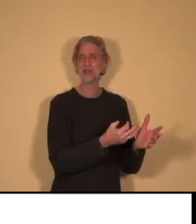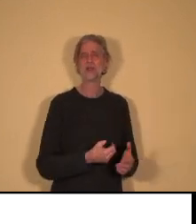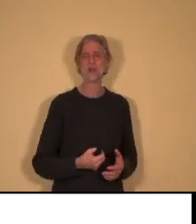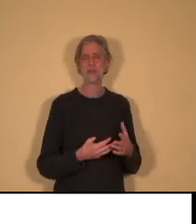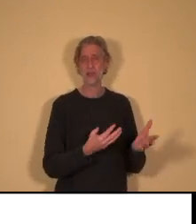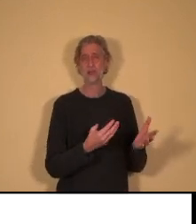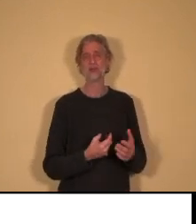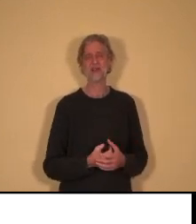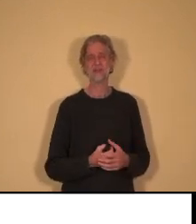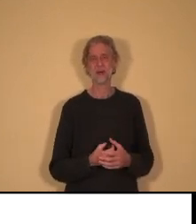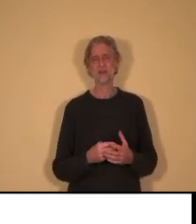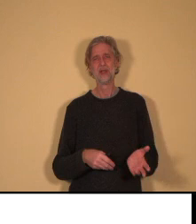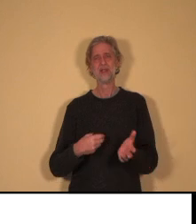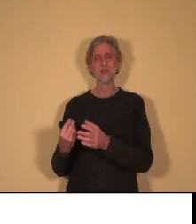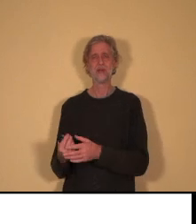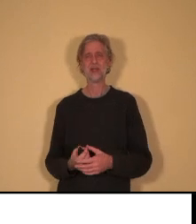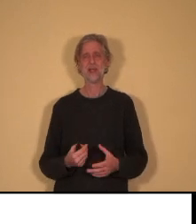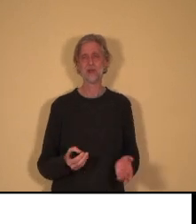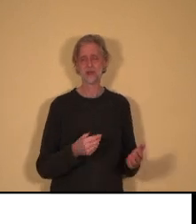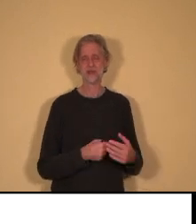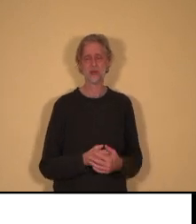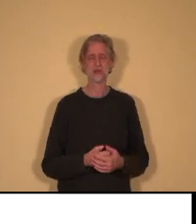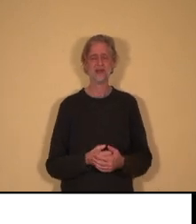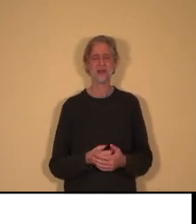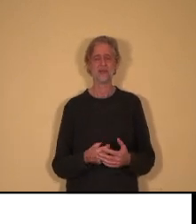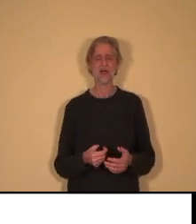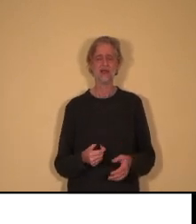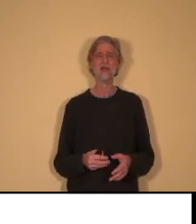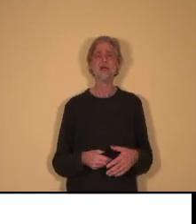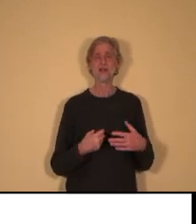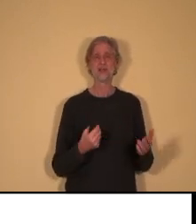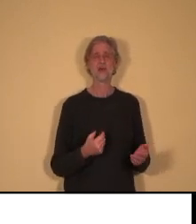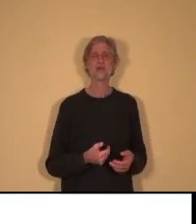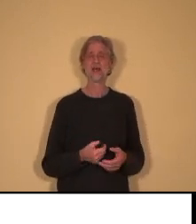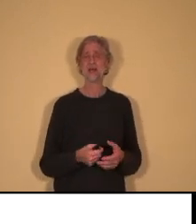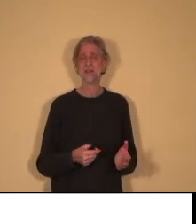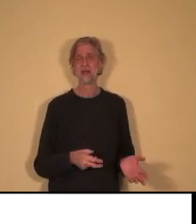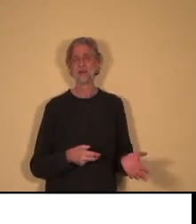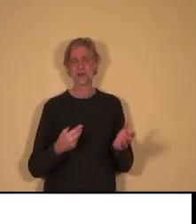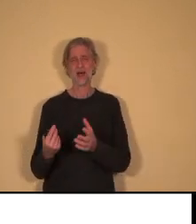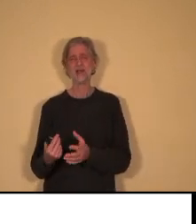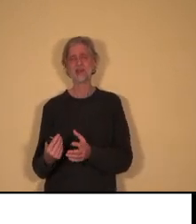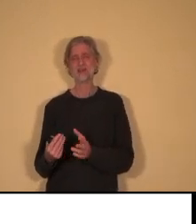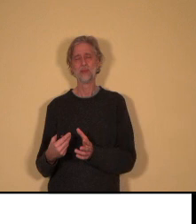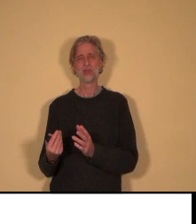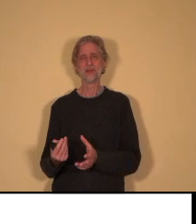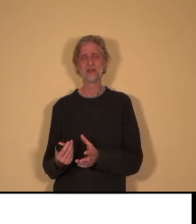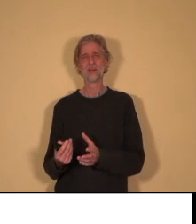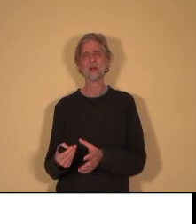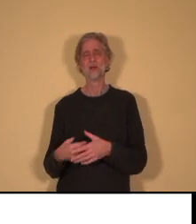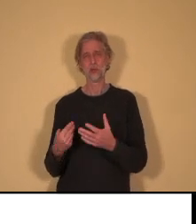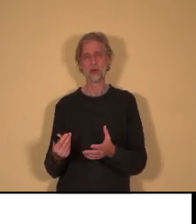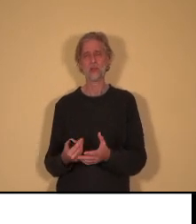aber viel Prozesswärme. Die können wir nehmen, um das CO2 zu entfernen. Das CO2, was freigesetzt wurde,